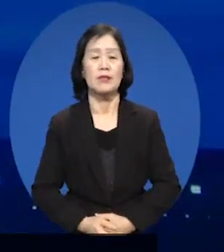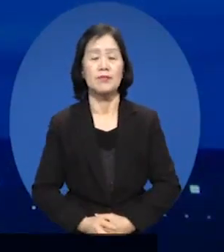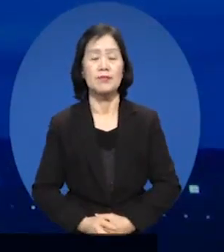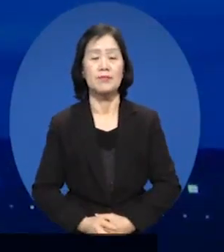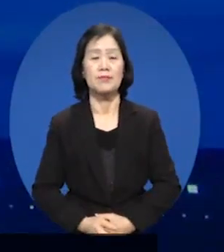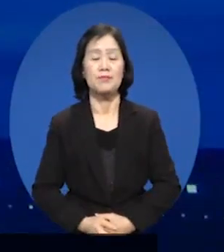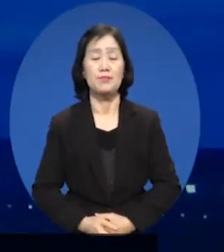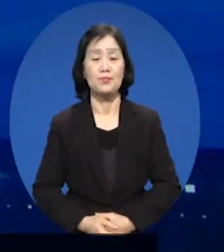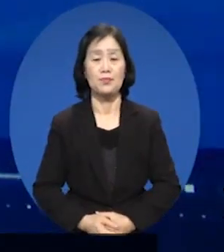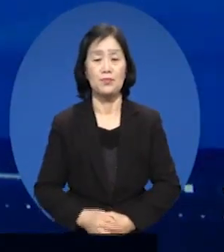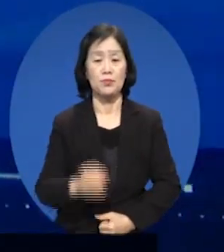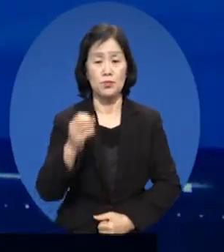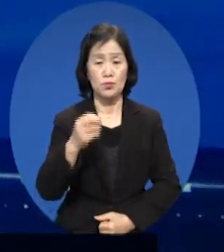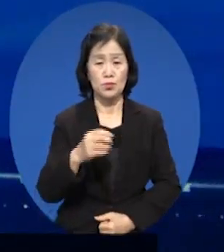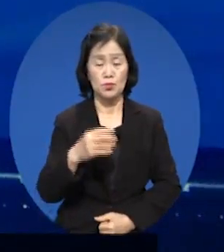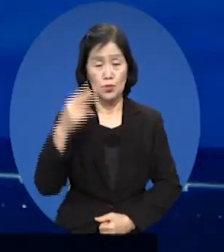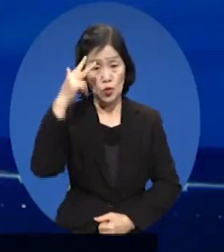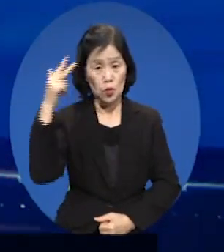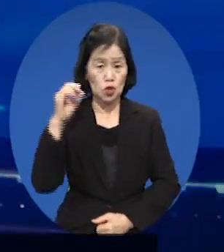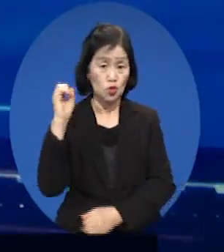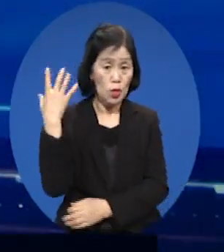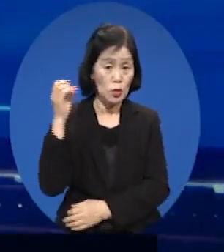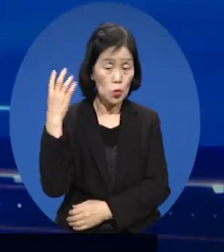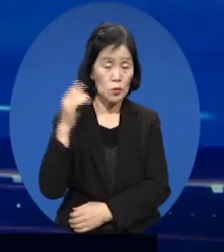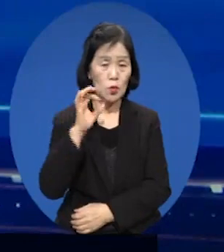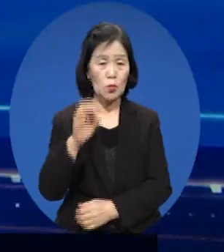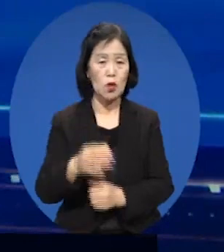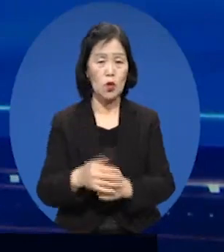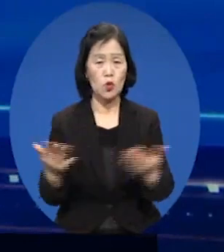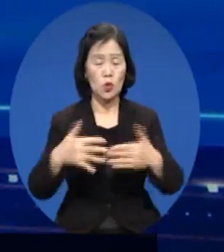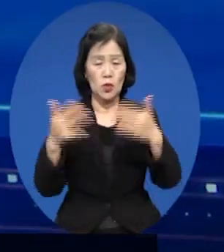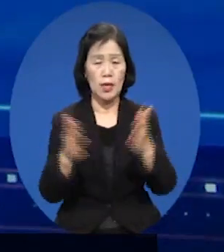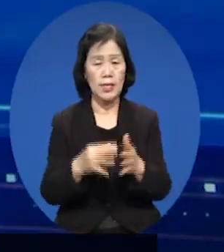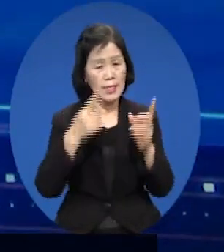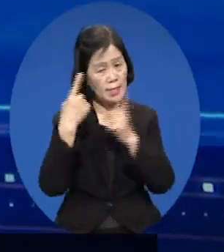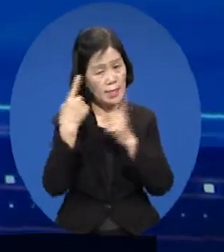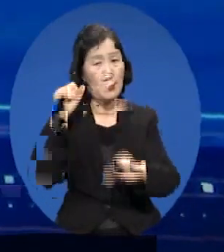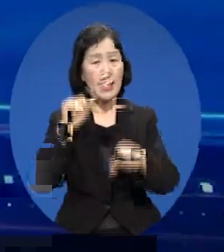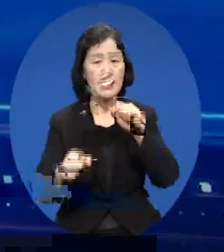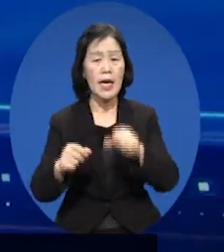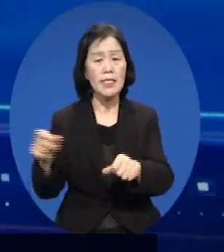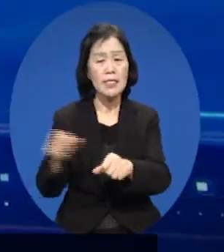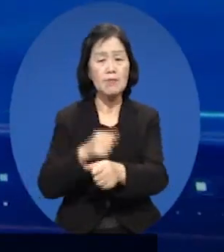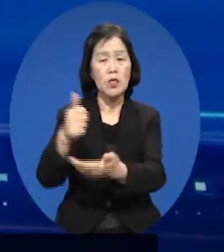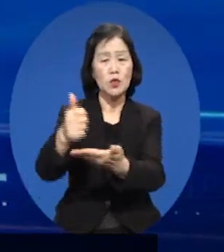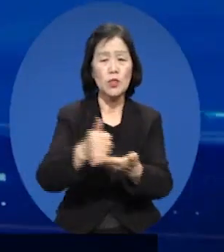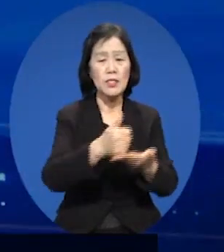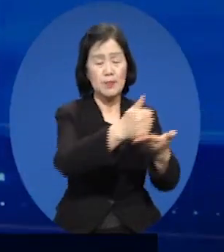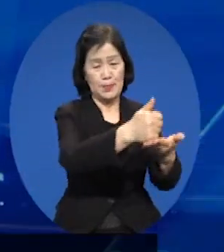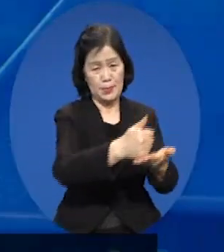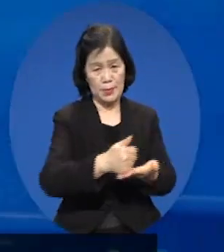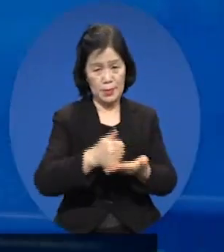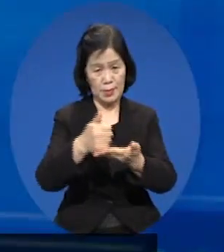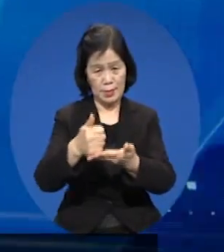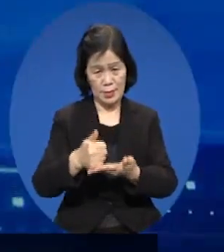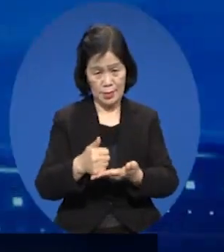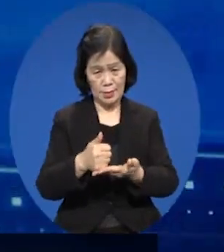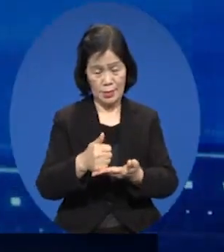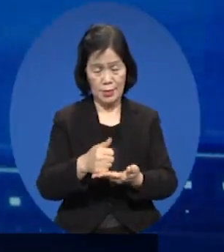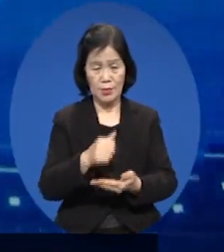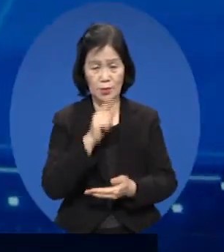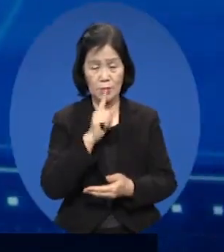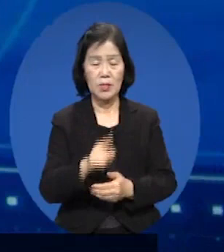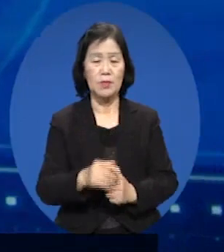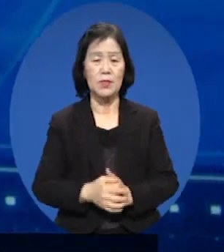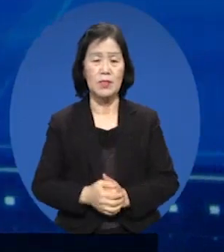있었습니다 조선중앙통신 에 보드 인데 이 노동당 대회 의 긴 여행 3 특별 손님들을 초청했다 이렇게 얘기가 나왔습니다